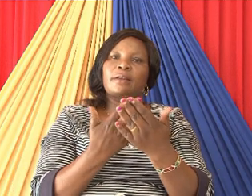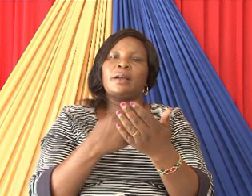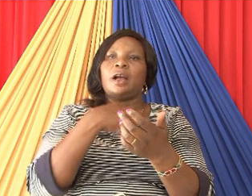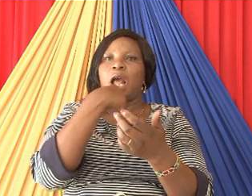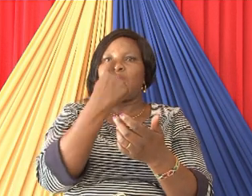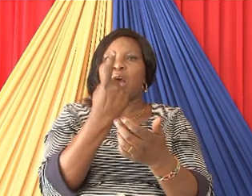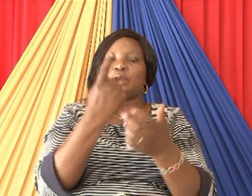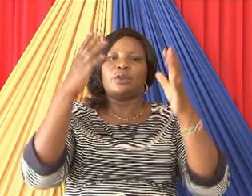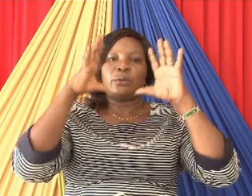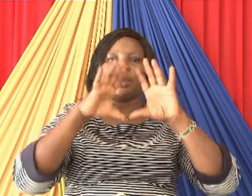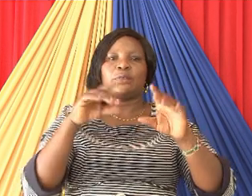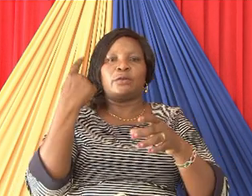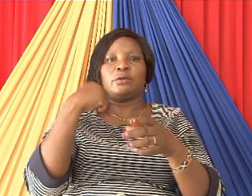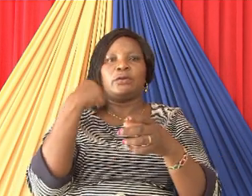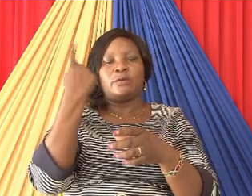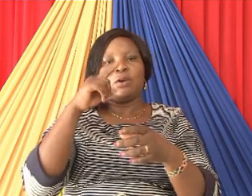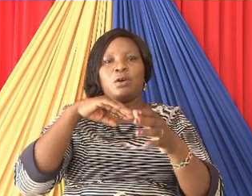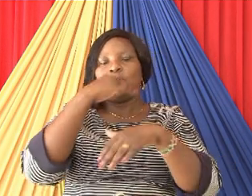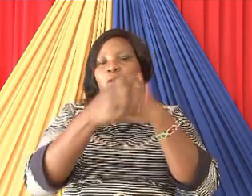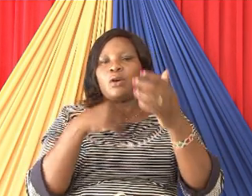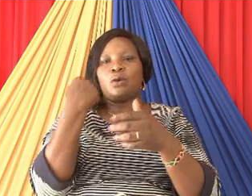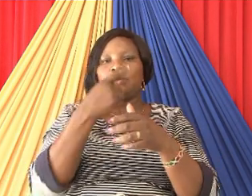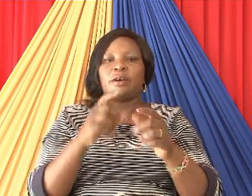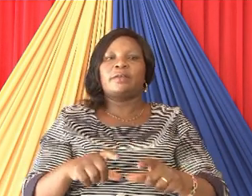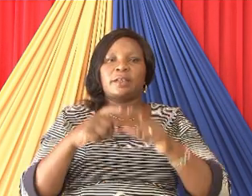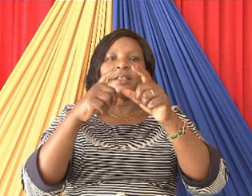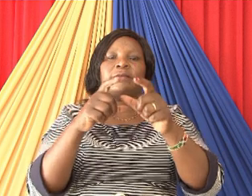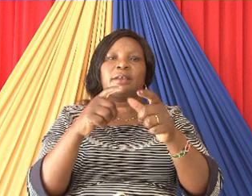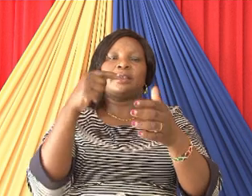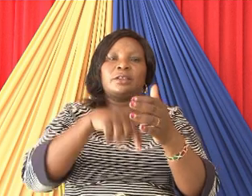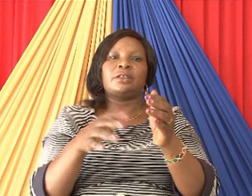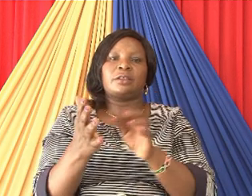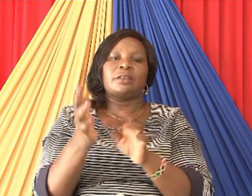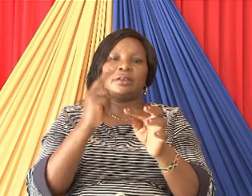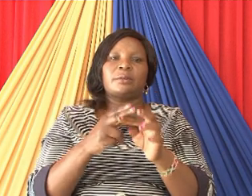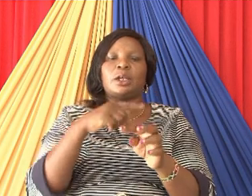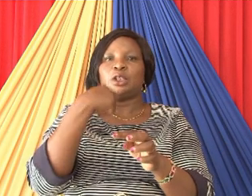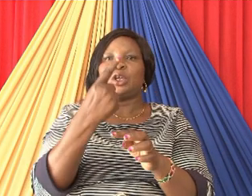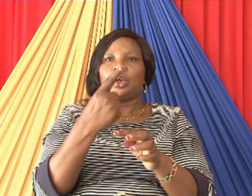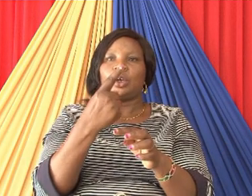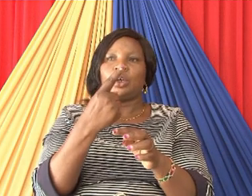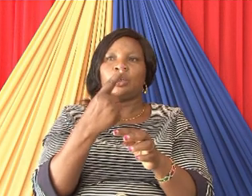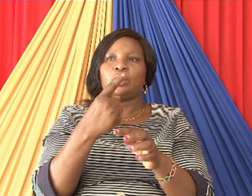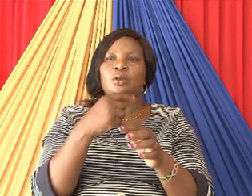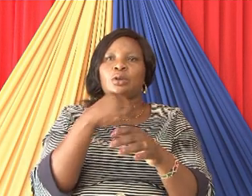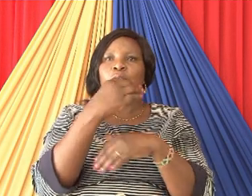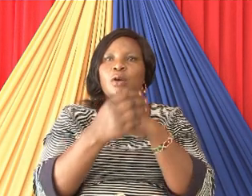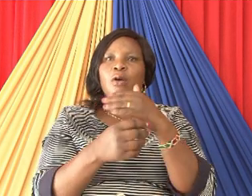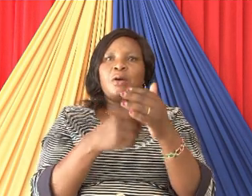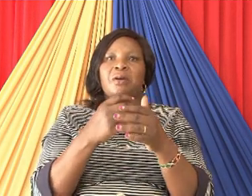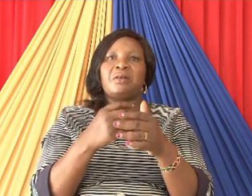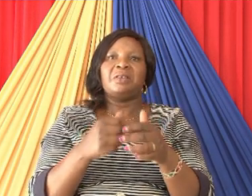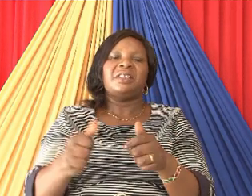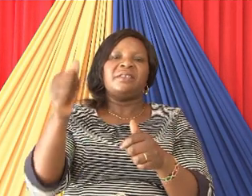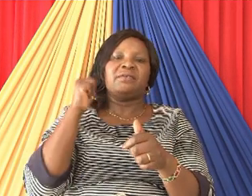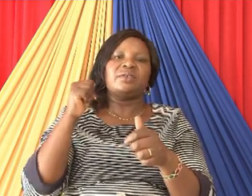zako kwa wote ambao wametoa katika jina la Yesu. Naongea kinyume na kazi zote za shetani dhidi